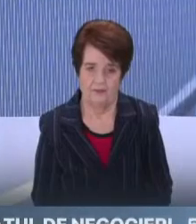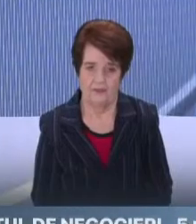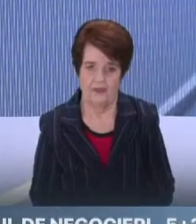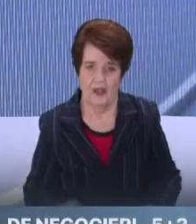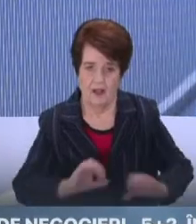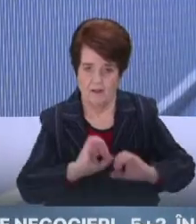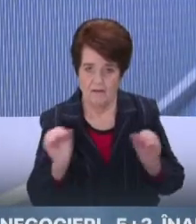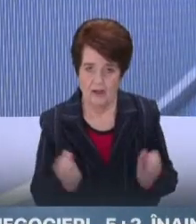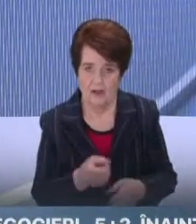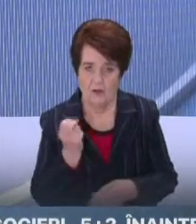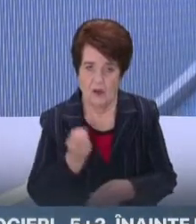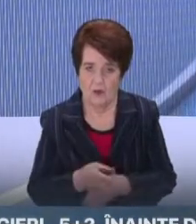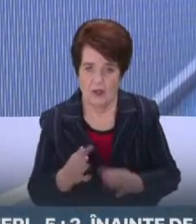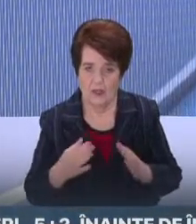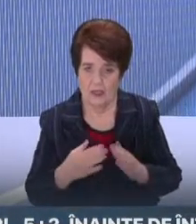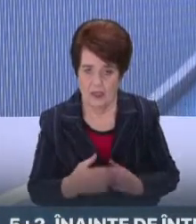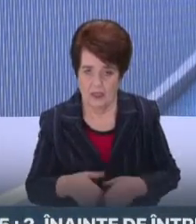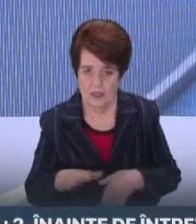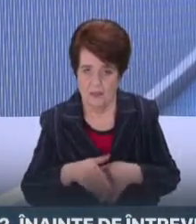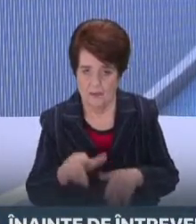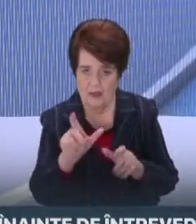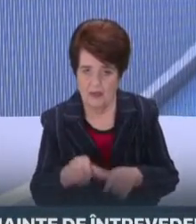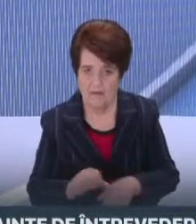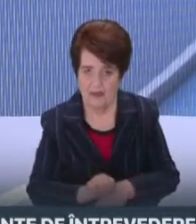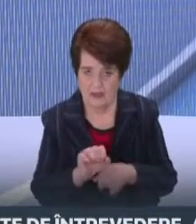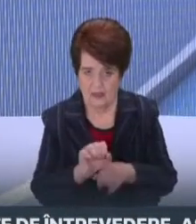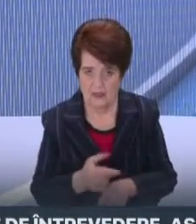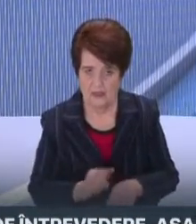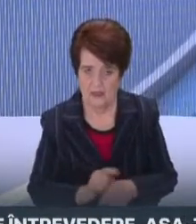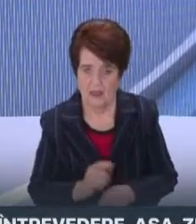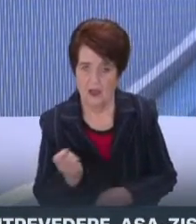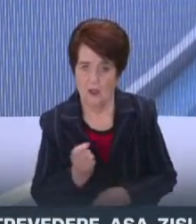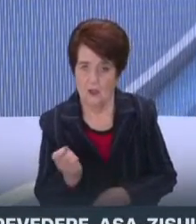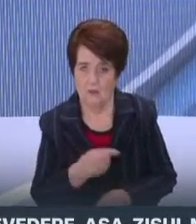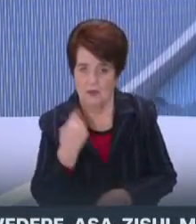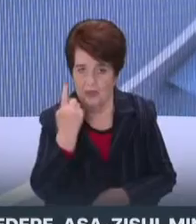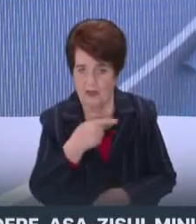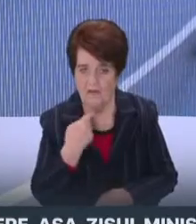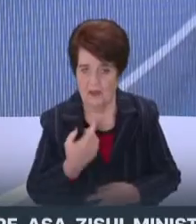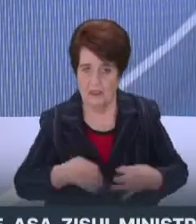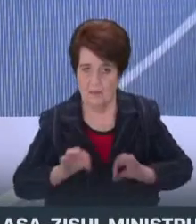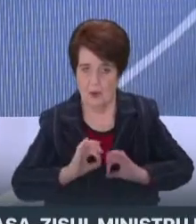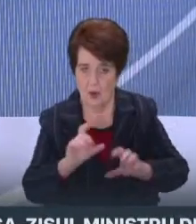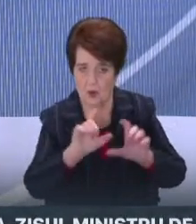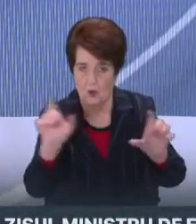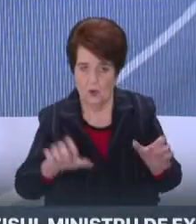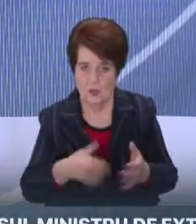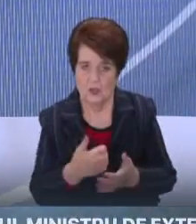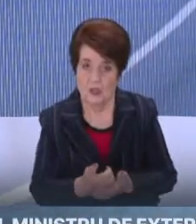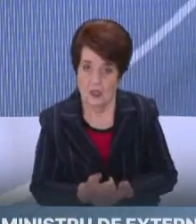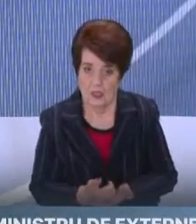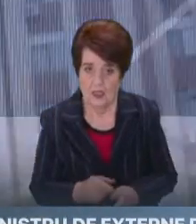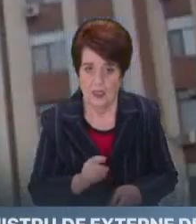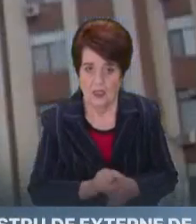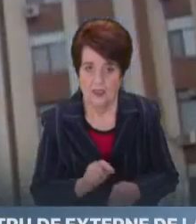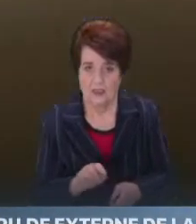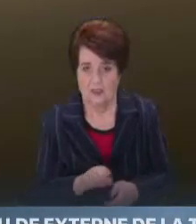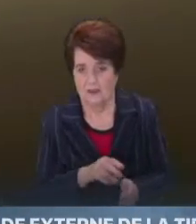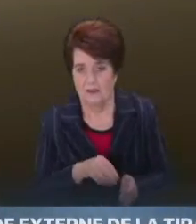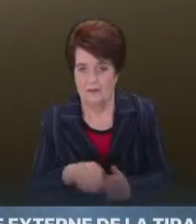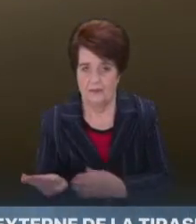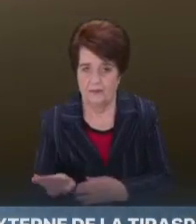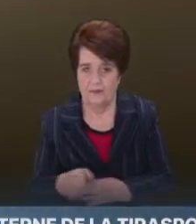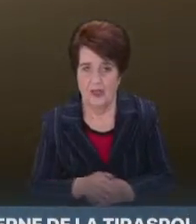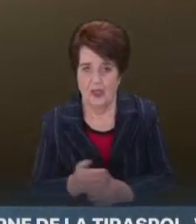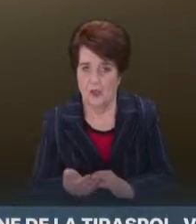Frigul i-a alungat acasă. Manifestanții care se aflau de duminică în fața Procuraturii Generale au decis să părăsească protestul,